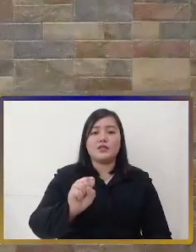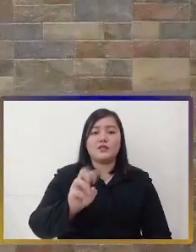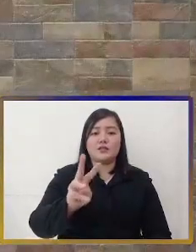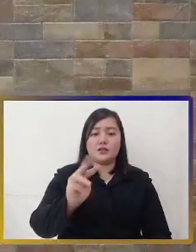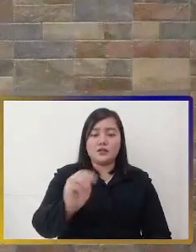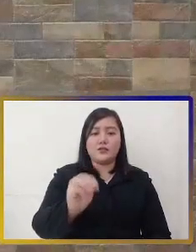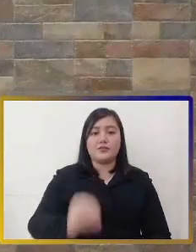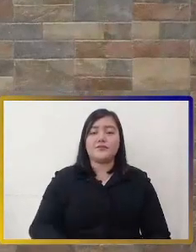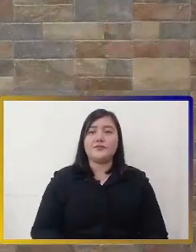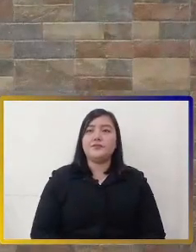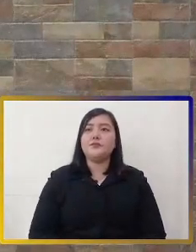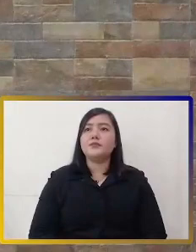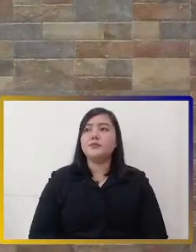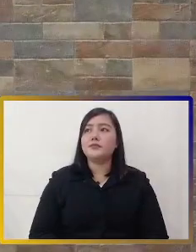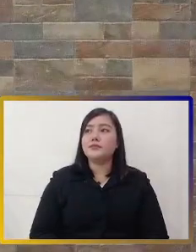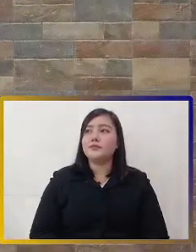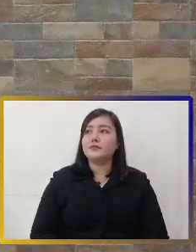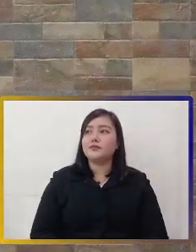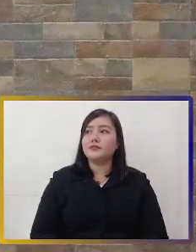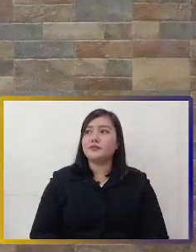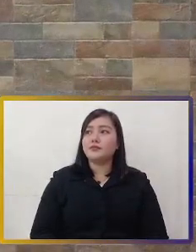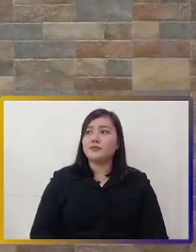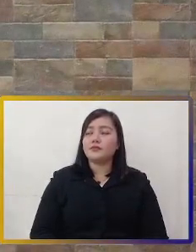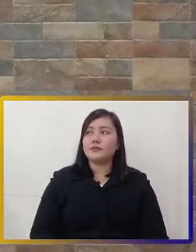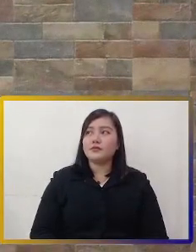pinabautismuhan niya. Remember the myth